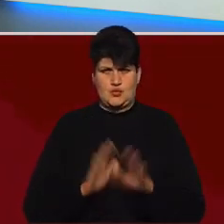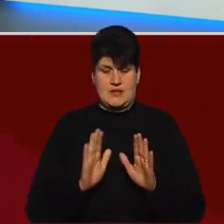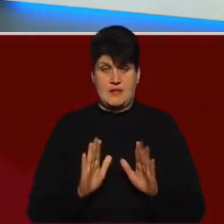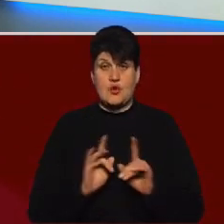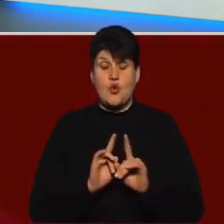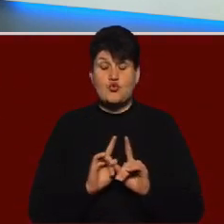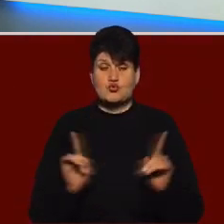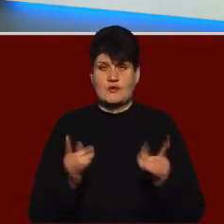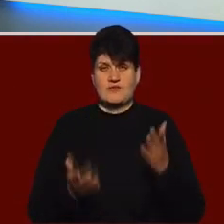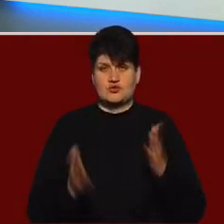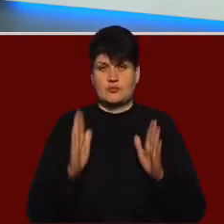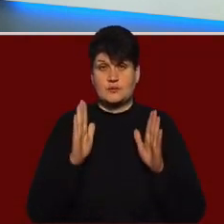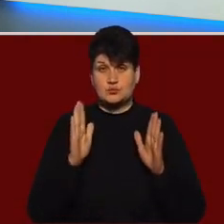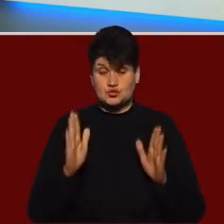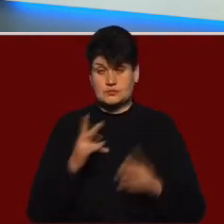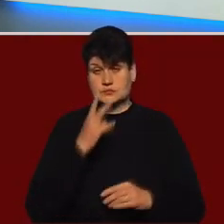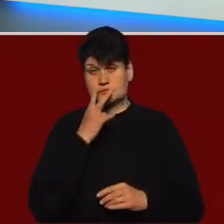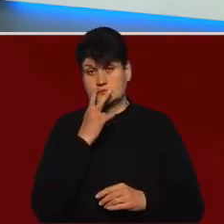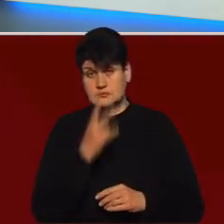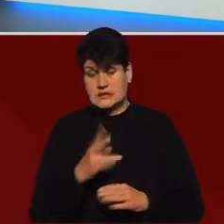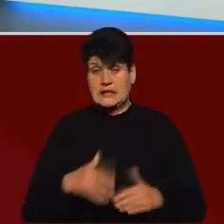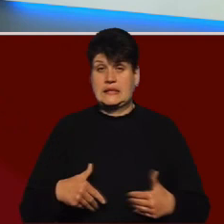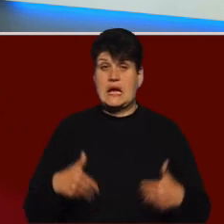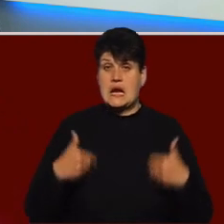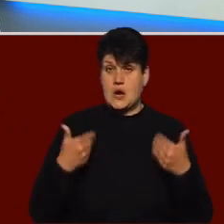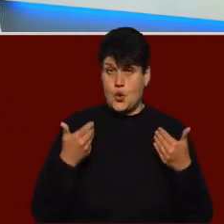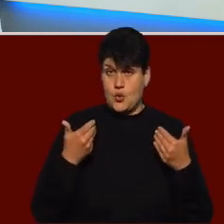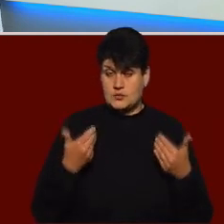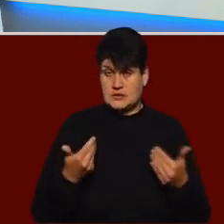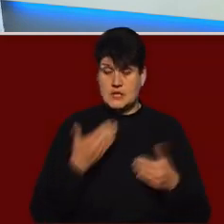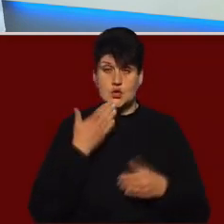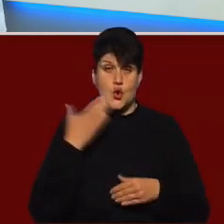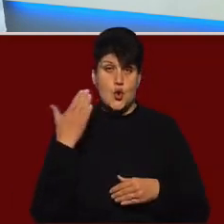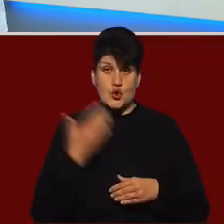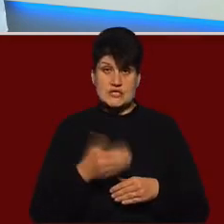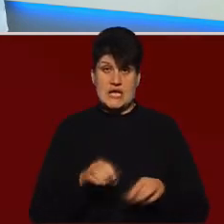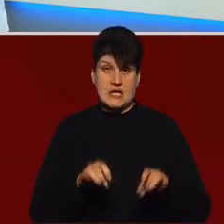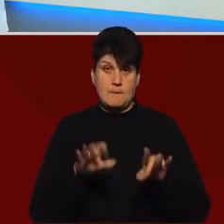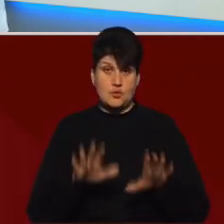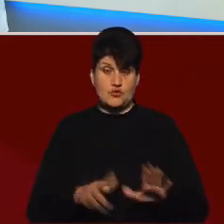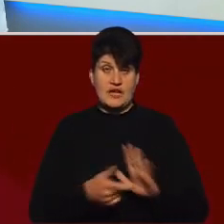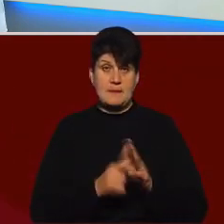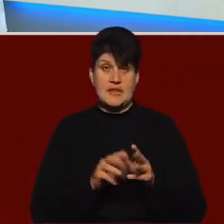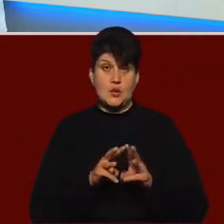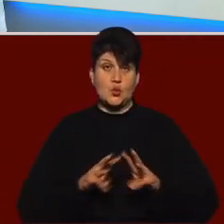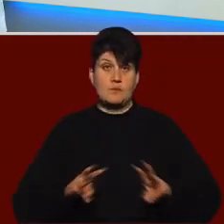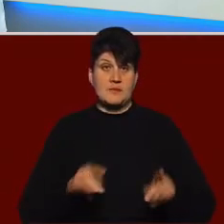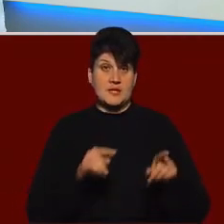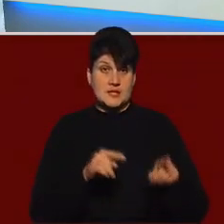ми будемо зважати на рекомендації останньої постанови Кабінету міністрів щодо